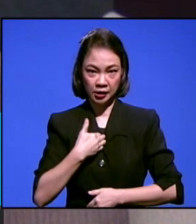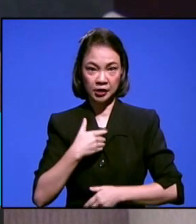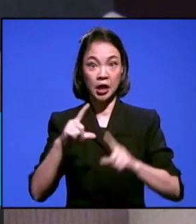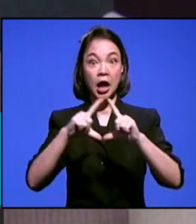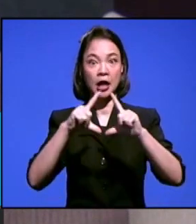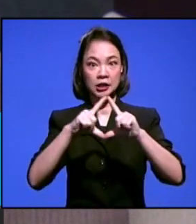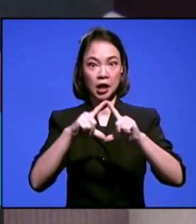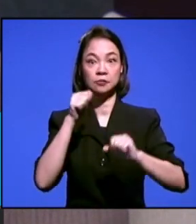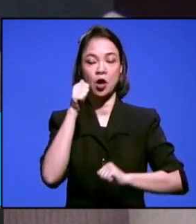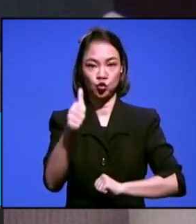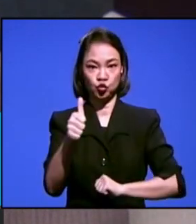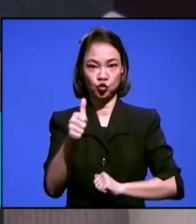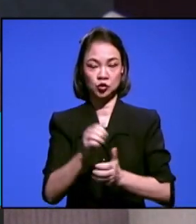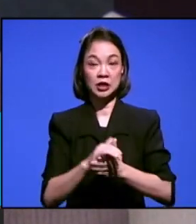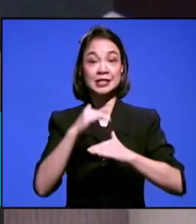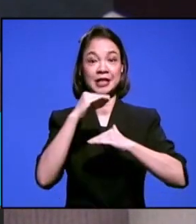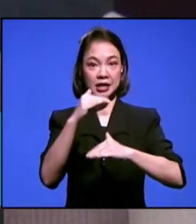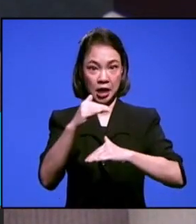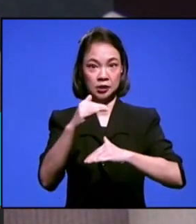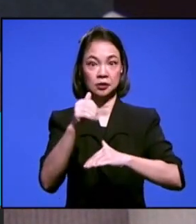yang memadai sesuai dengan standar